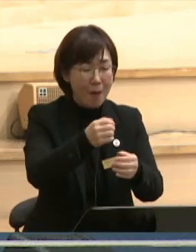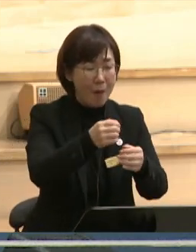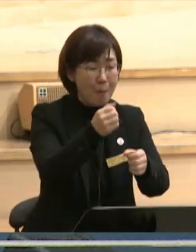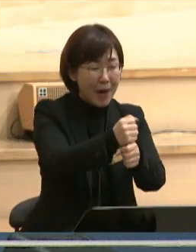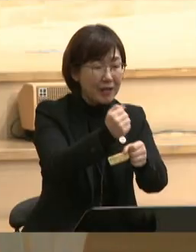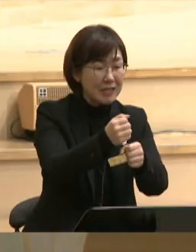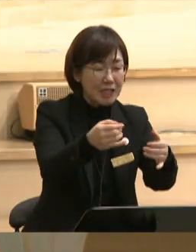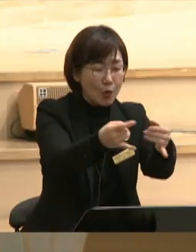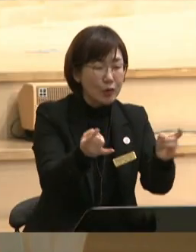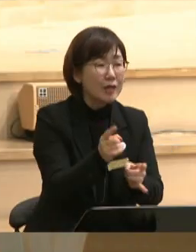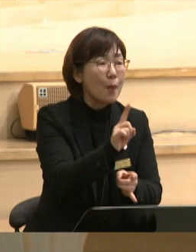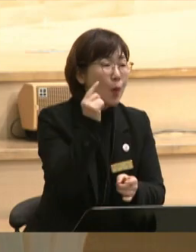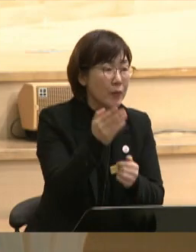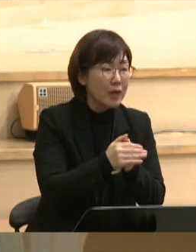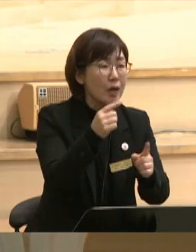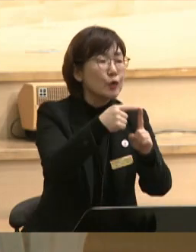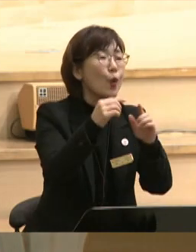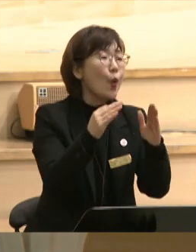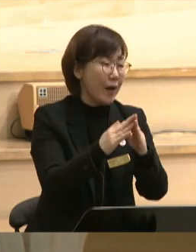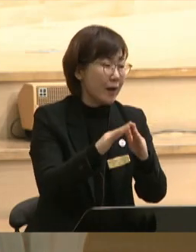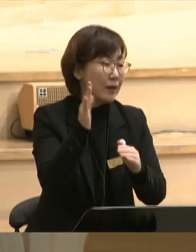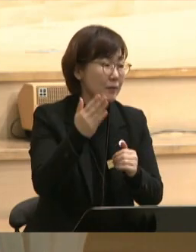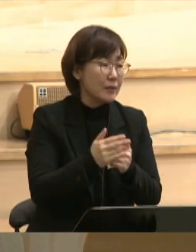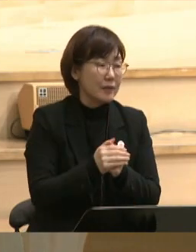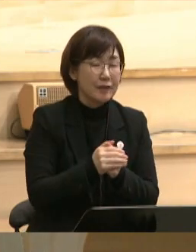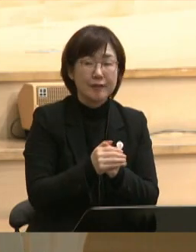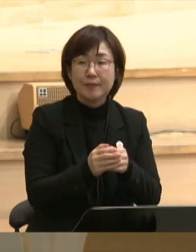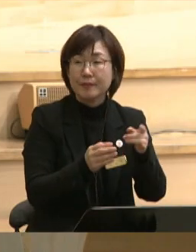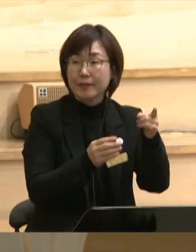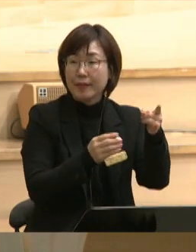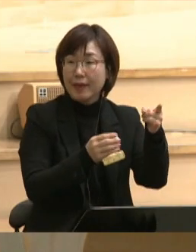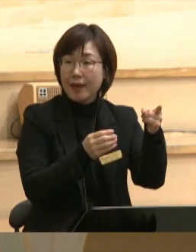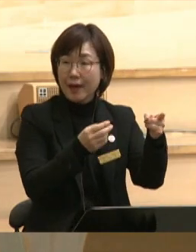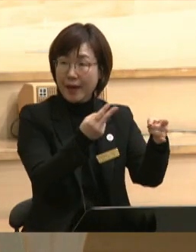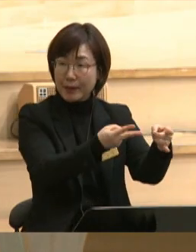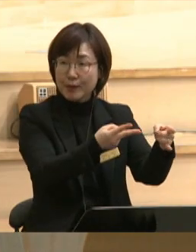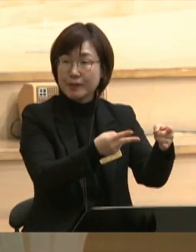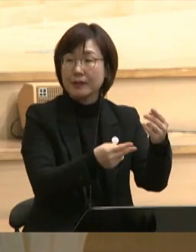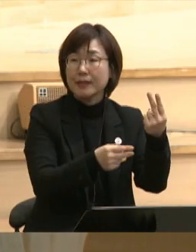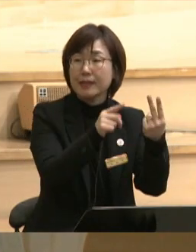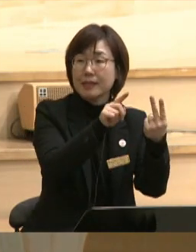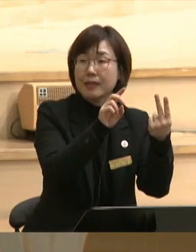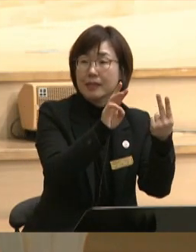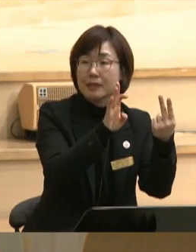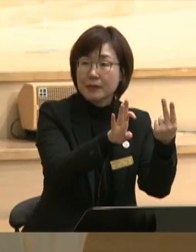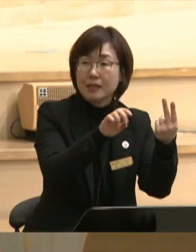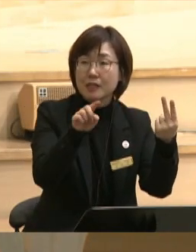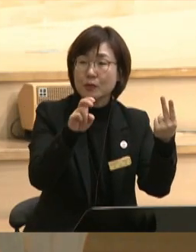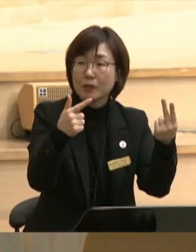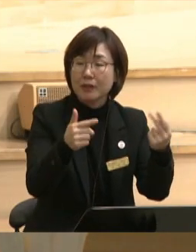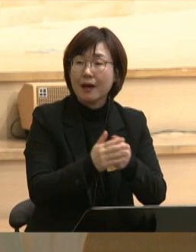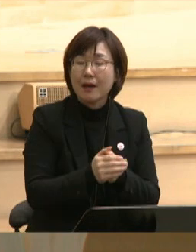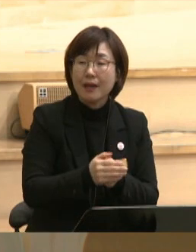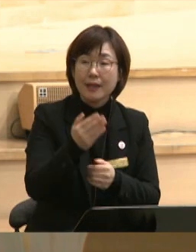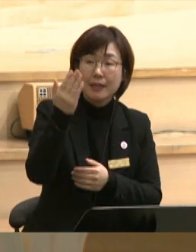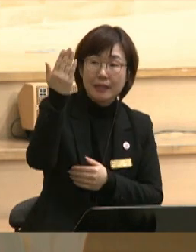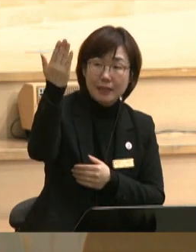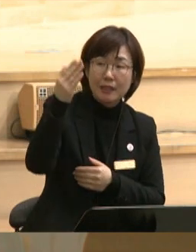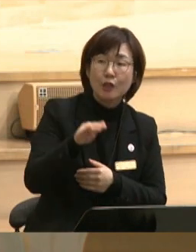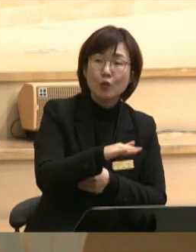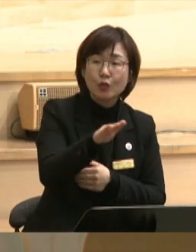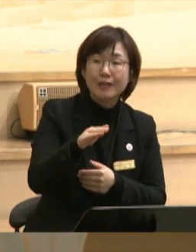우리 에베소서 2장 14절에서 16절까지 말씀 한번 읽어보도록 할까요 시작 그는 우리의